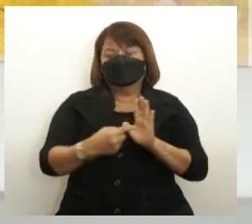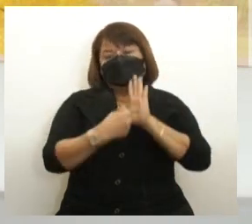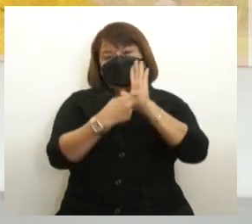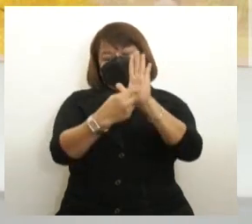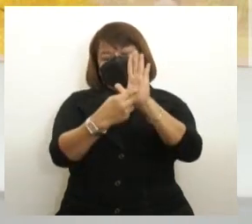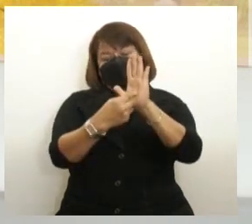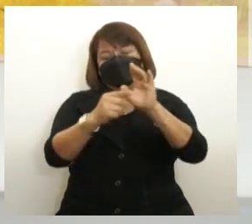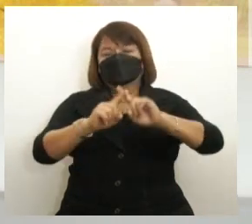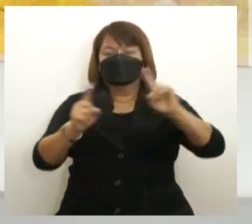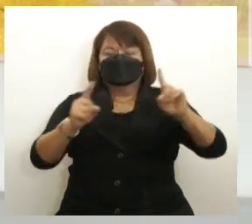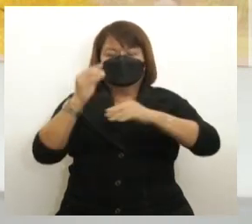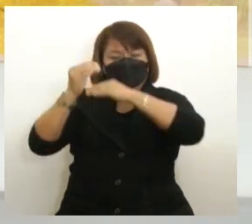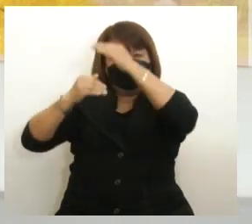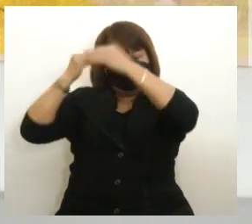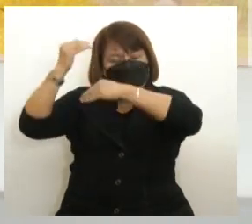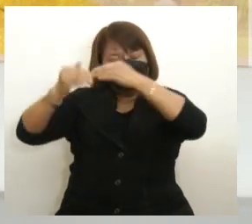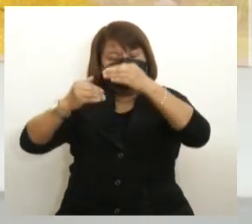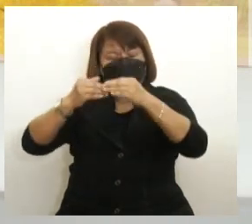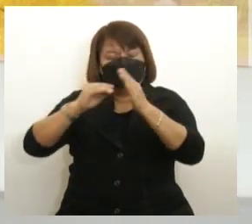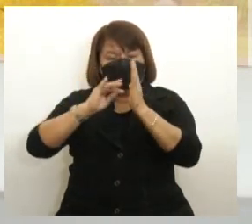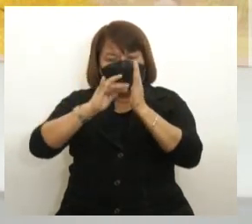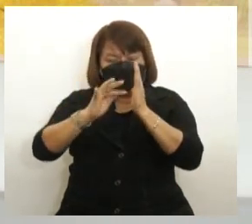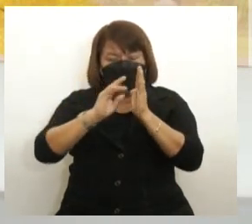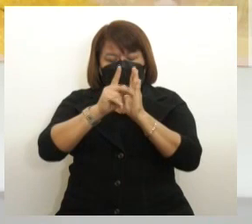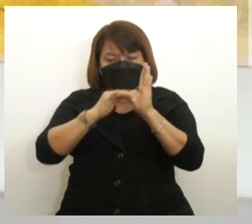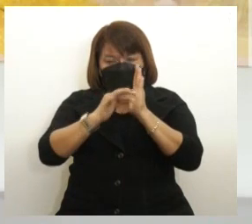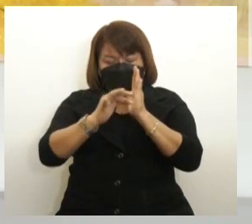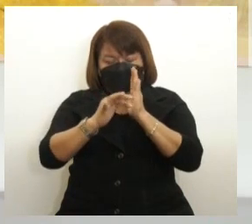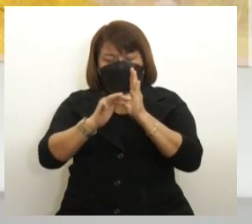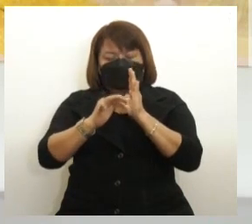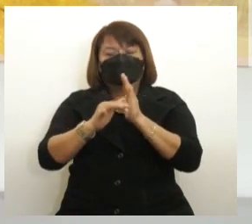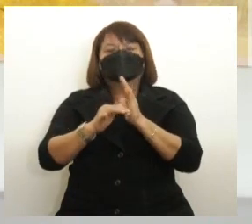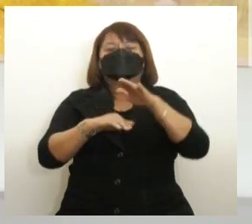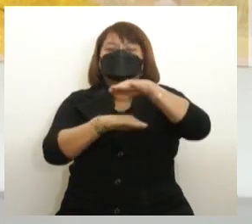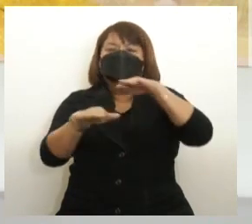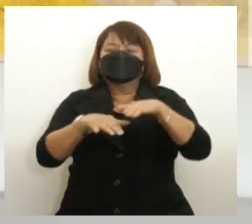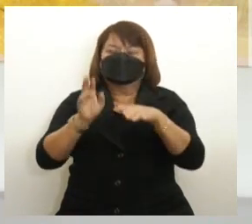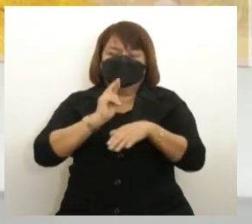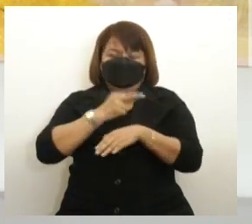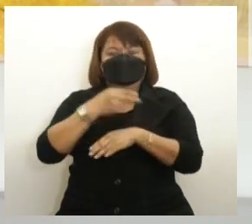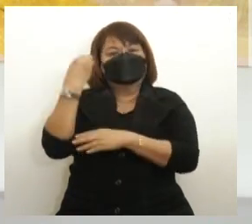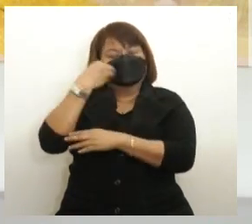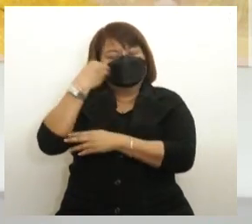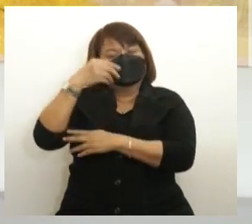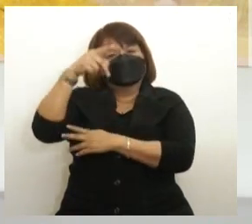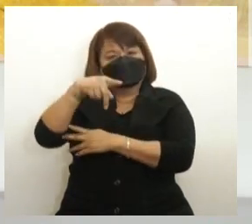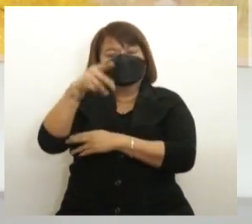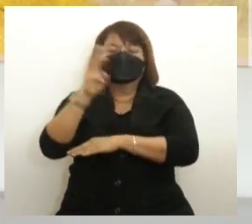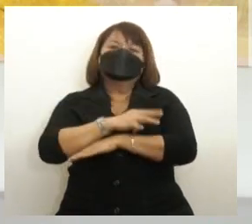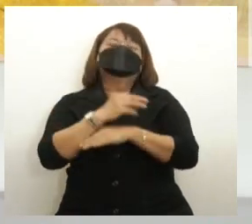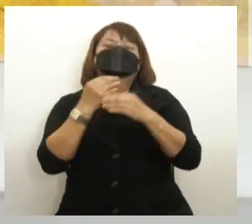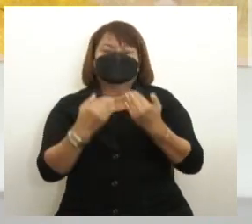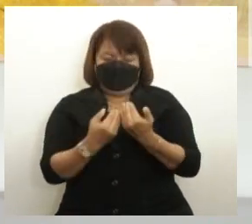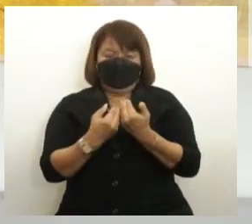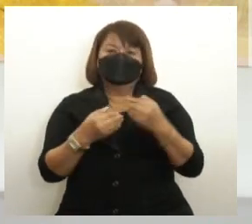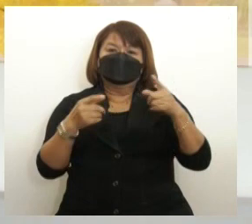เพื่อการพัฒนาขับเคลื่อนการศึกษาขั้นพื้นฐานของพวกเราเป็นประจำทุกวันพุธครับวันนี้ก็มีประเ